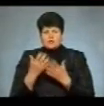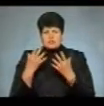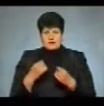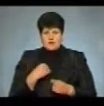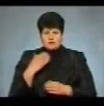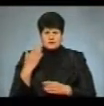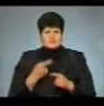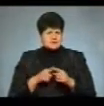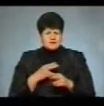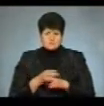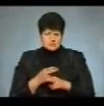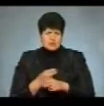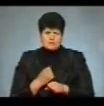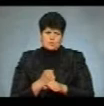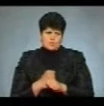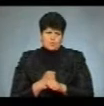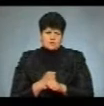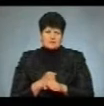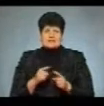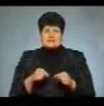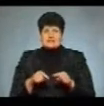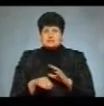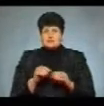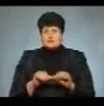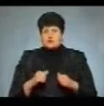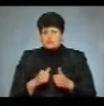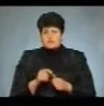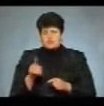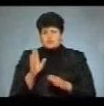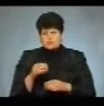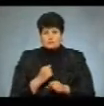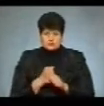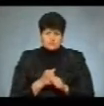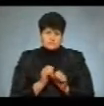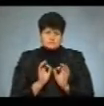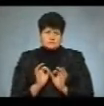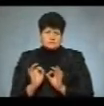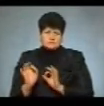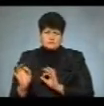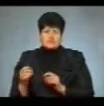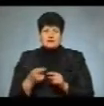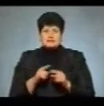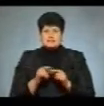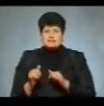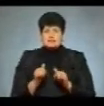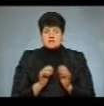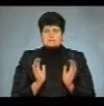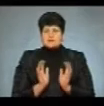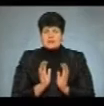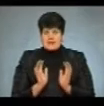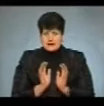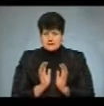не перешкоджає роботі дільничних виборчих комісій, вони будуть працювати в штатному режимі, але це забезпечить